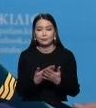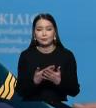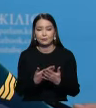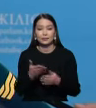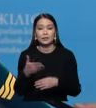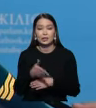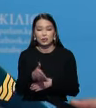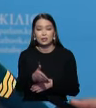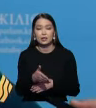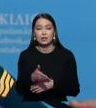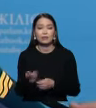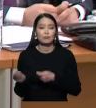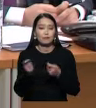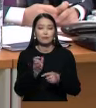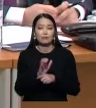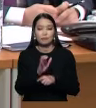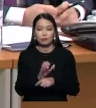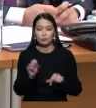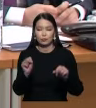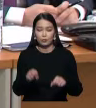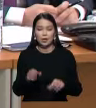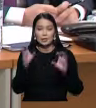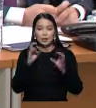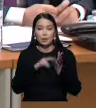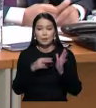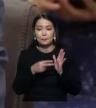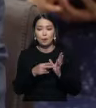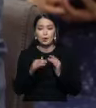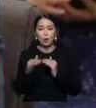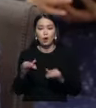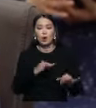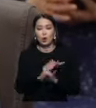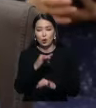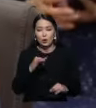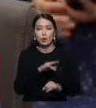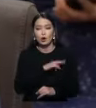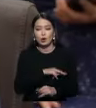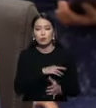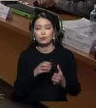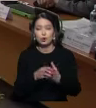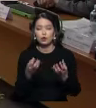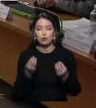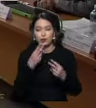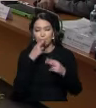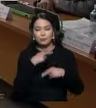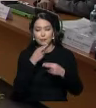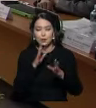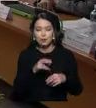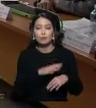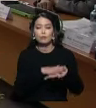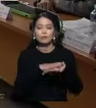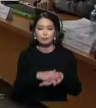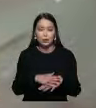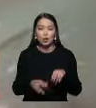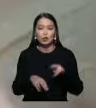рыбок вывести и получить от нее. Законопроект пока на уровне обсуждения. Рабочей группе еще предстоит предусмотреть субсидирование кормов,